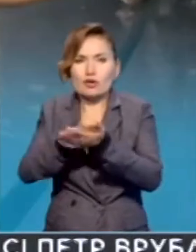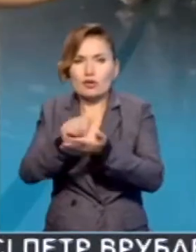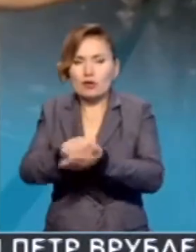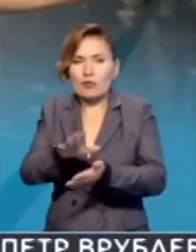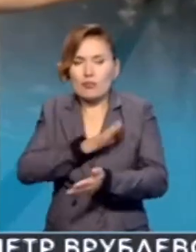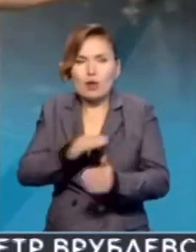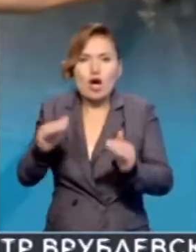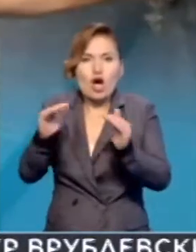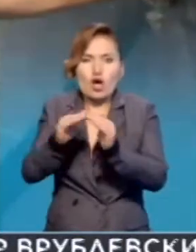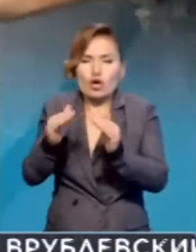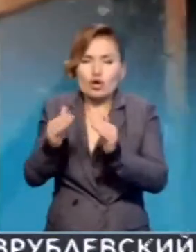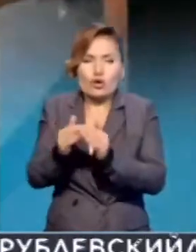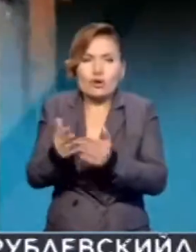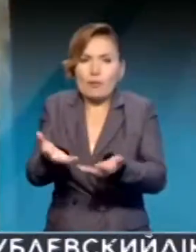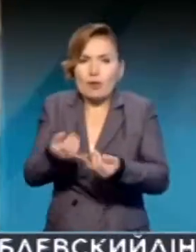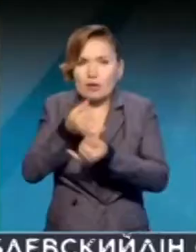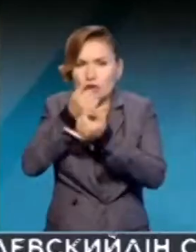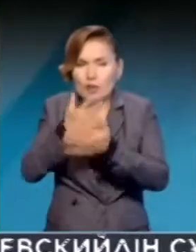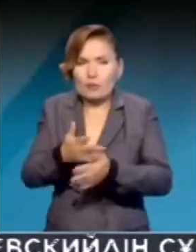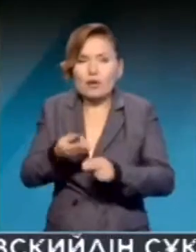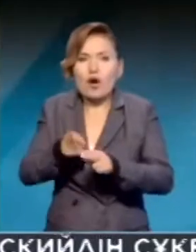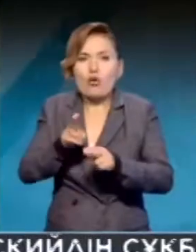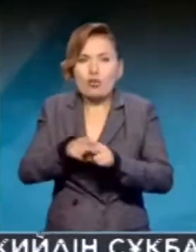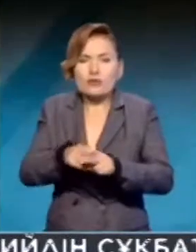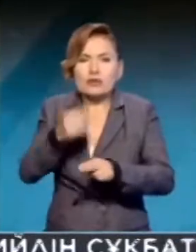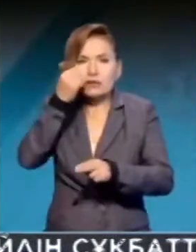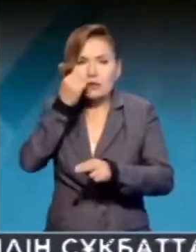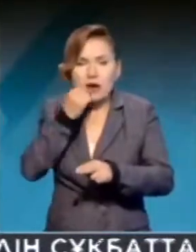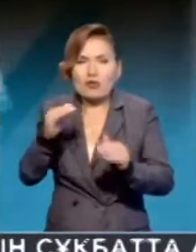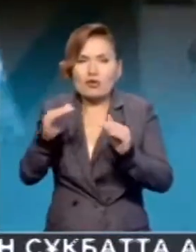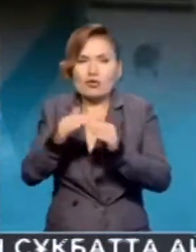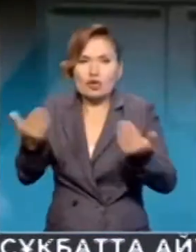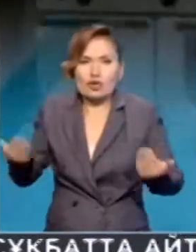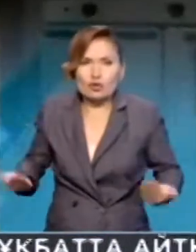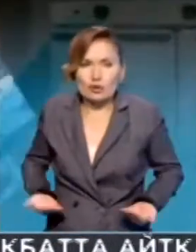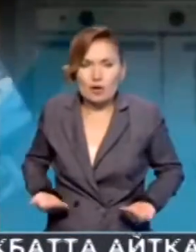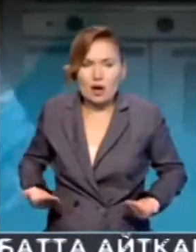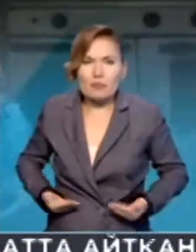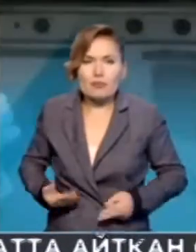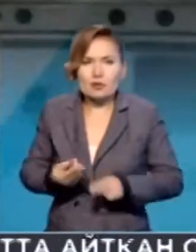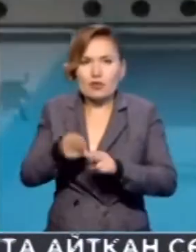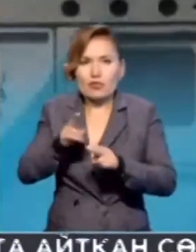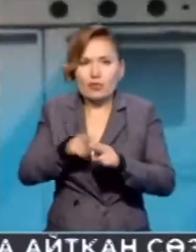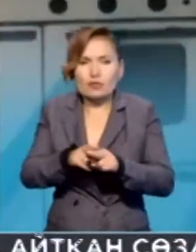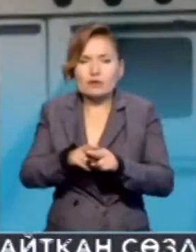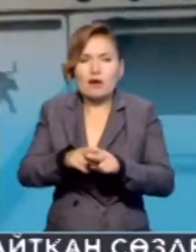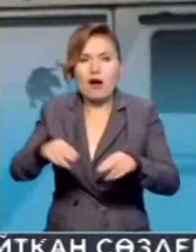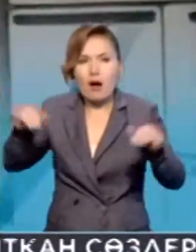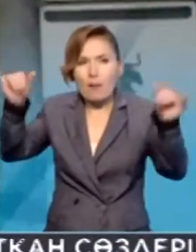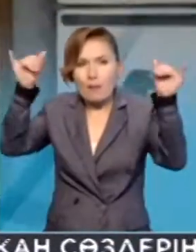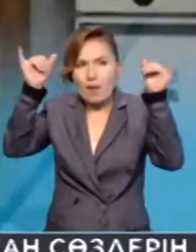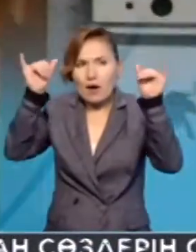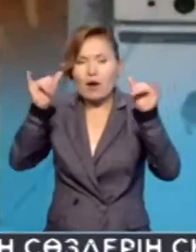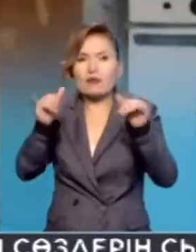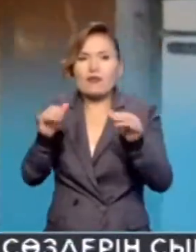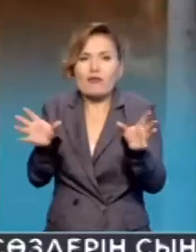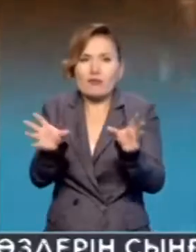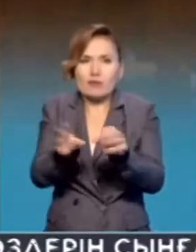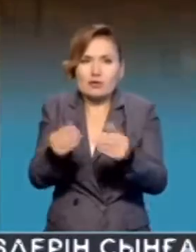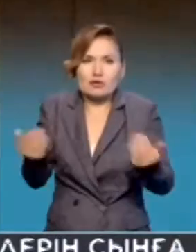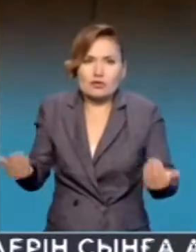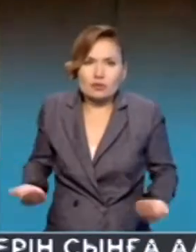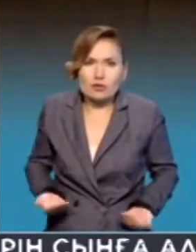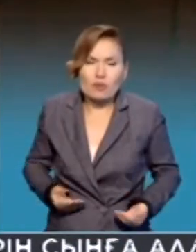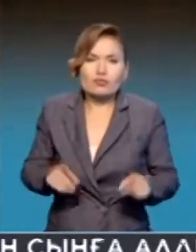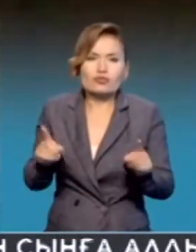осы қораның ішінде тұрамыз. 3 ай болып қалды уже. Кіреміз. Міне мына ішінде мал тұрады қыстай. Мал тұрғаннан кейін қазір